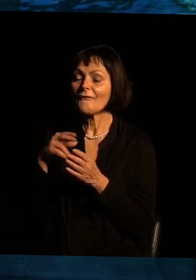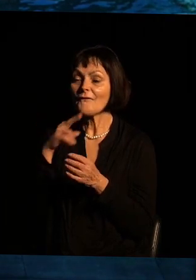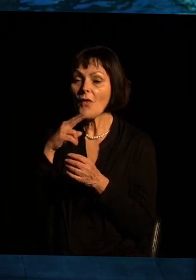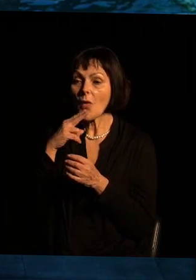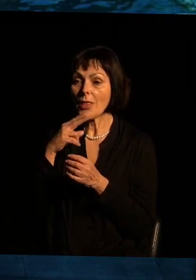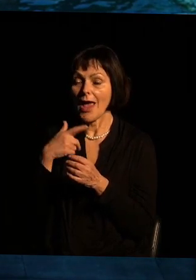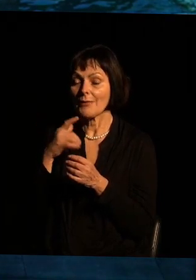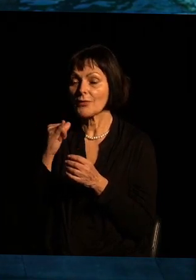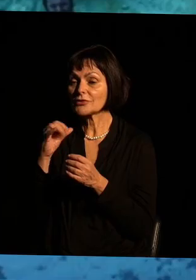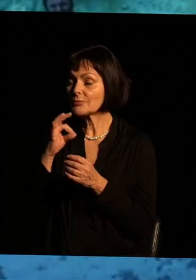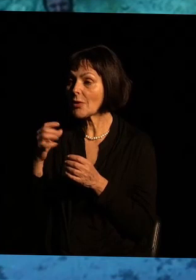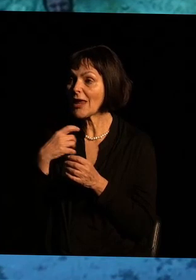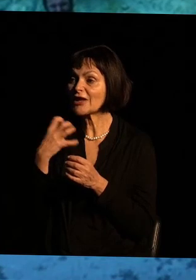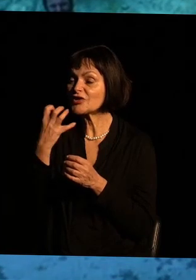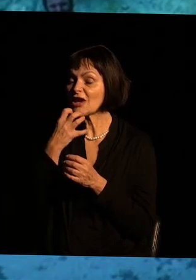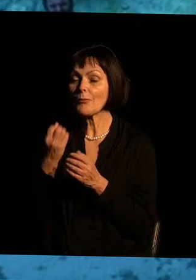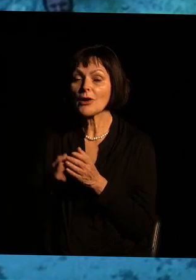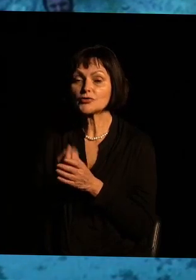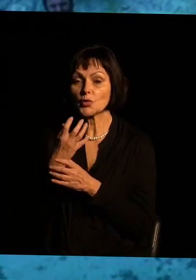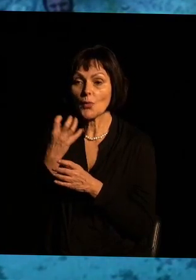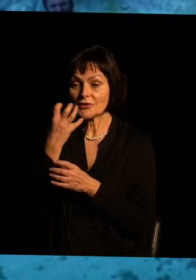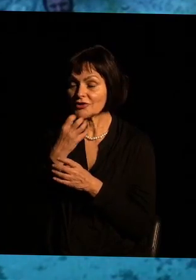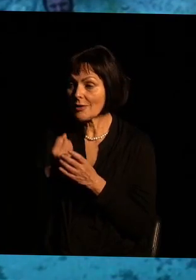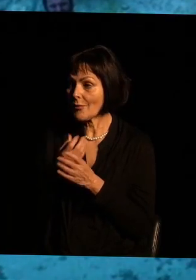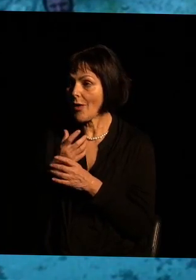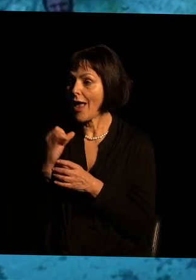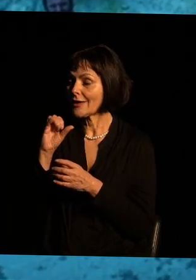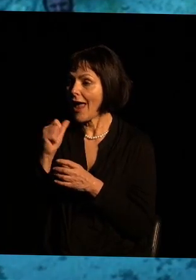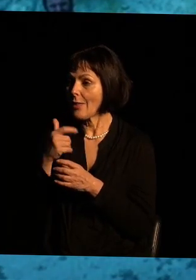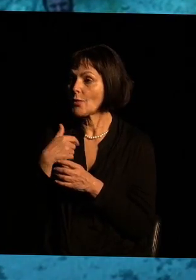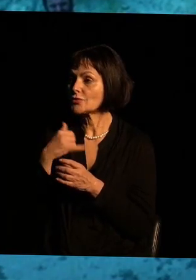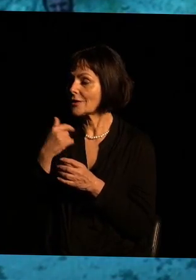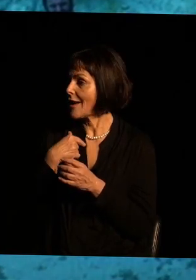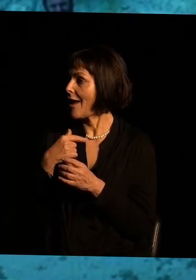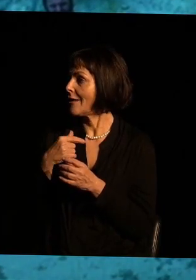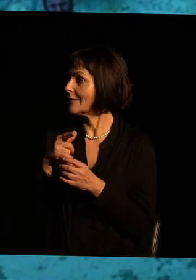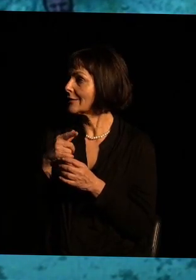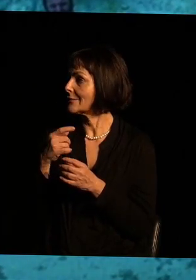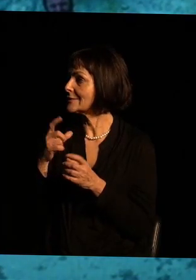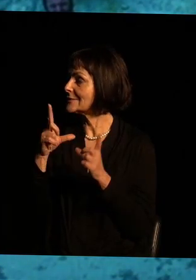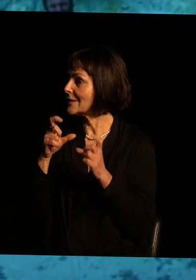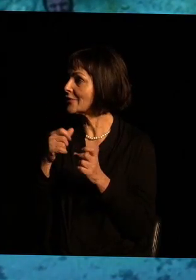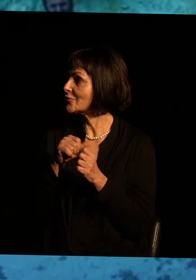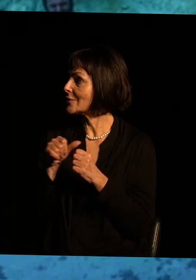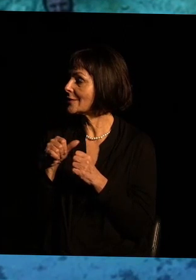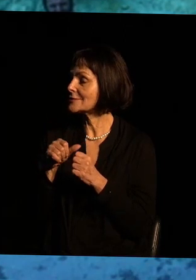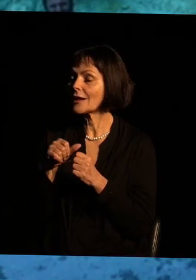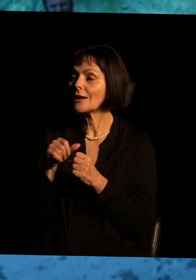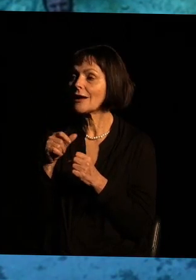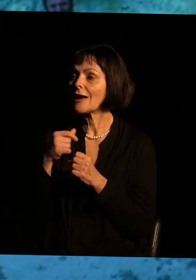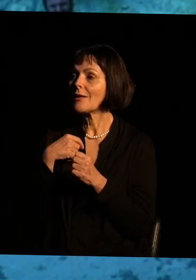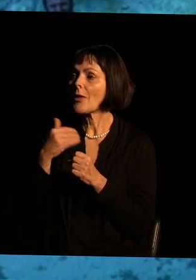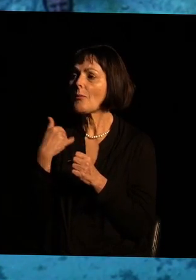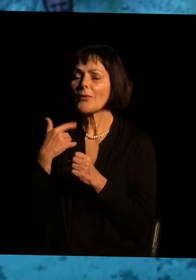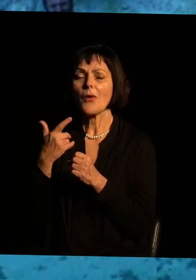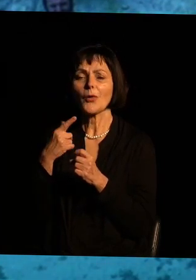wodę, czy szczególnie jak tutaj ciepłe źródła, więc Janusz, ja i tam na tym kultowym zdjęciu jest Krzysiu Wielicki. Były